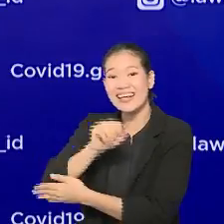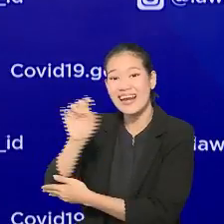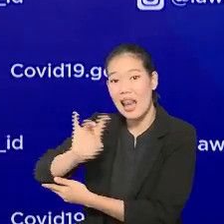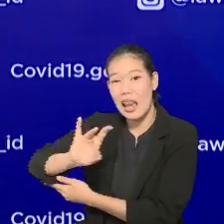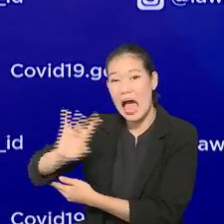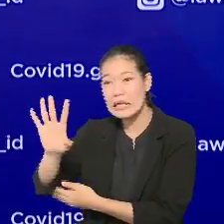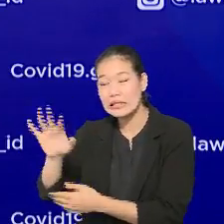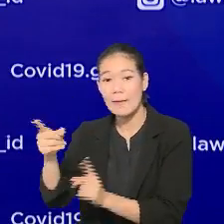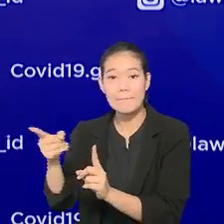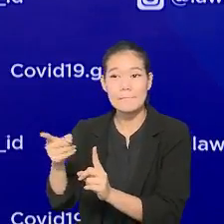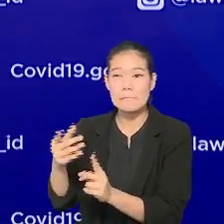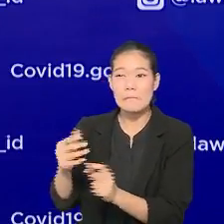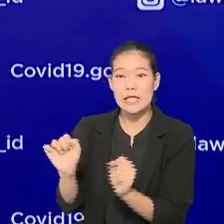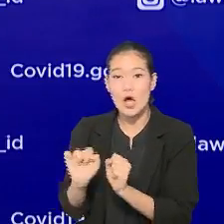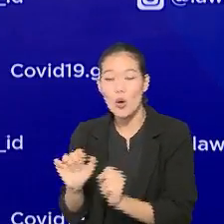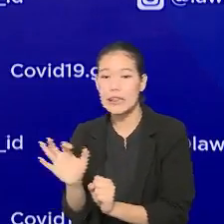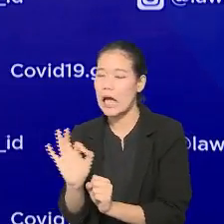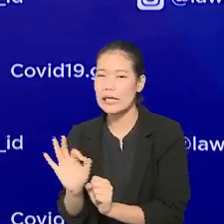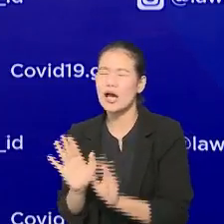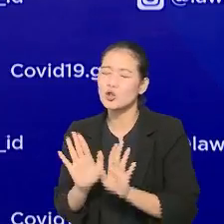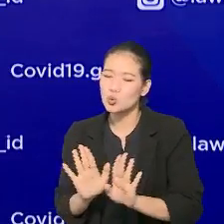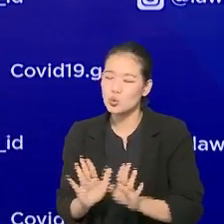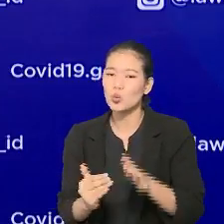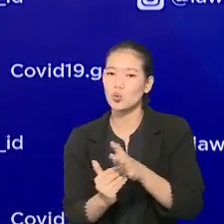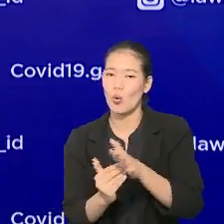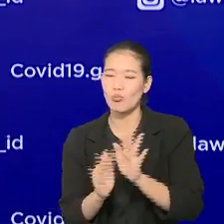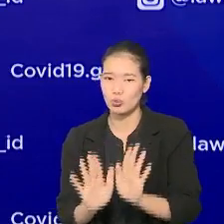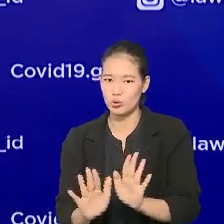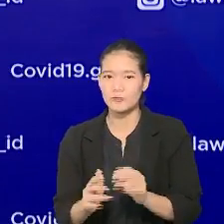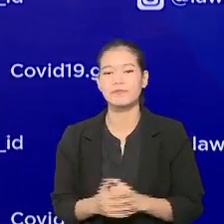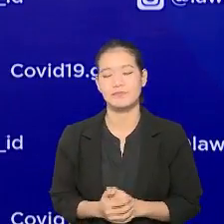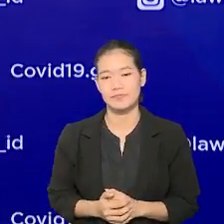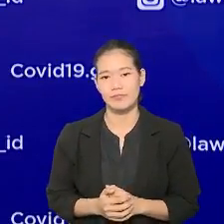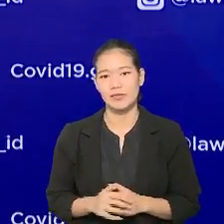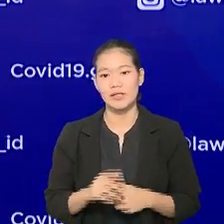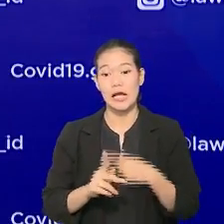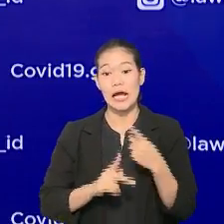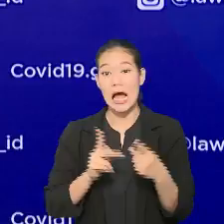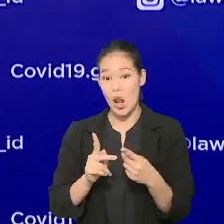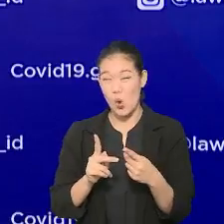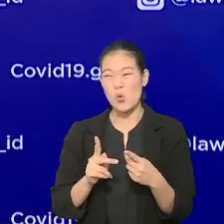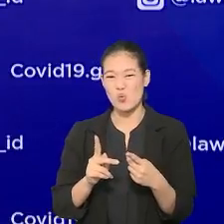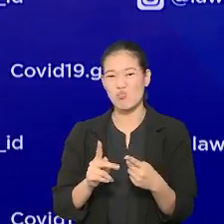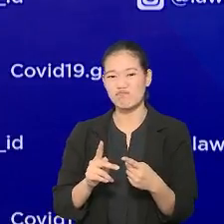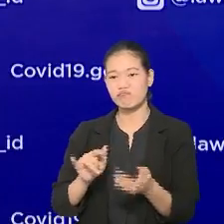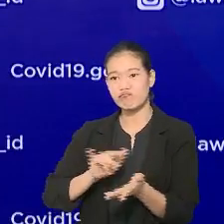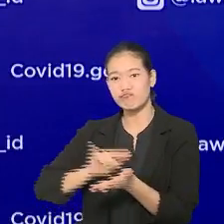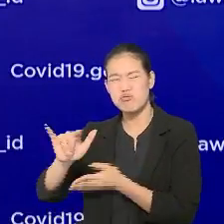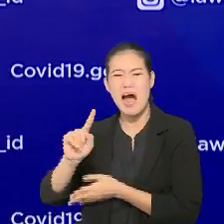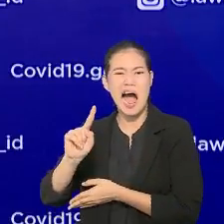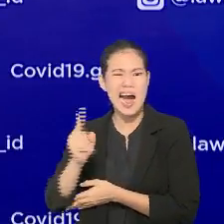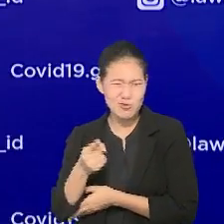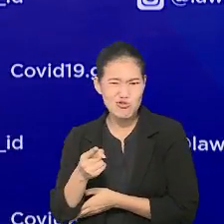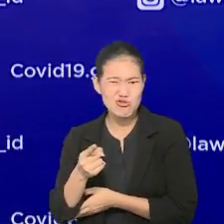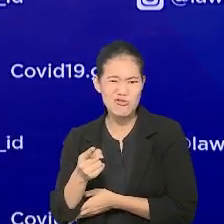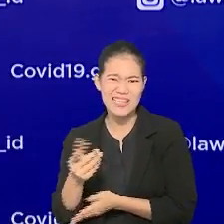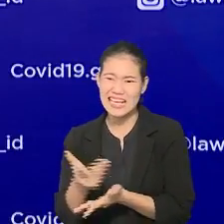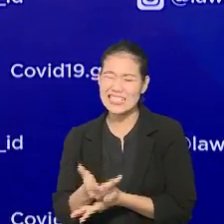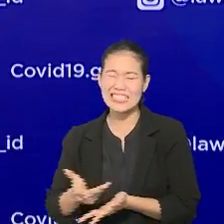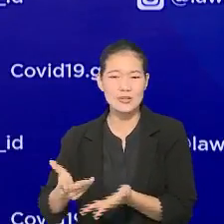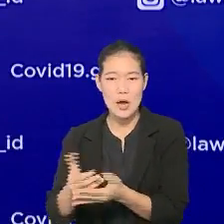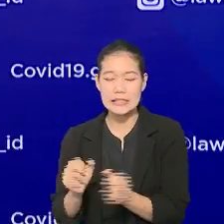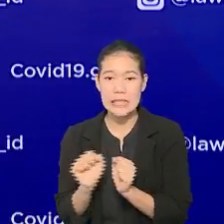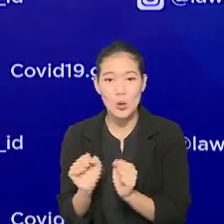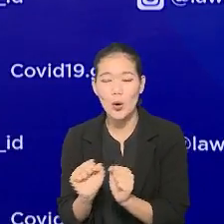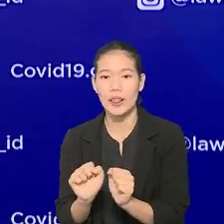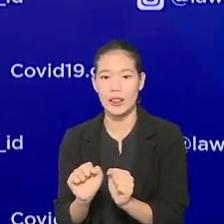ada kepentingan yang bersifat darurat. Apabila perjalanan harus dilakukan karena keadaan yang sangat